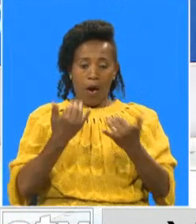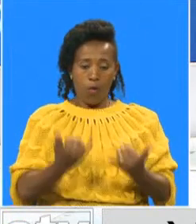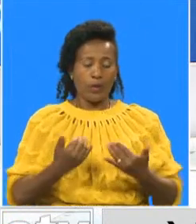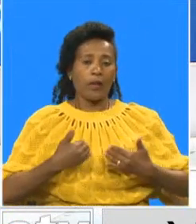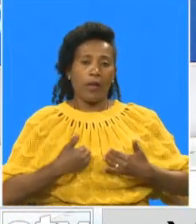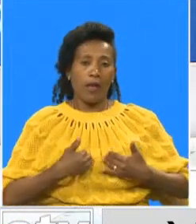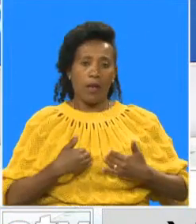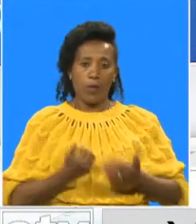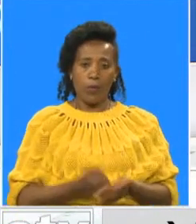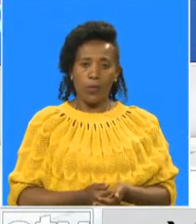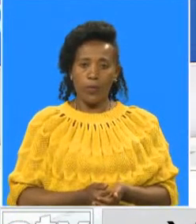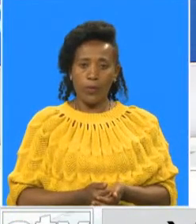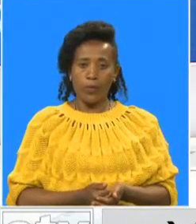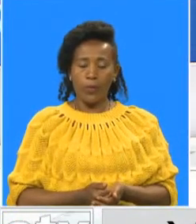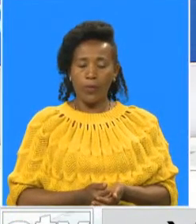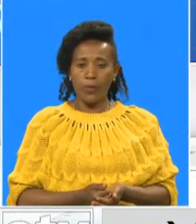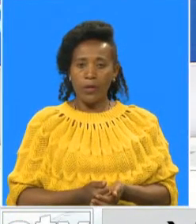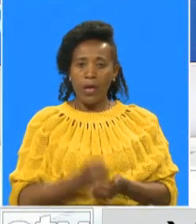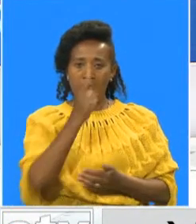ያለው።